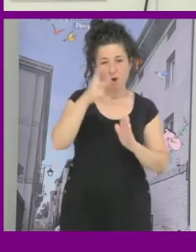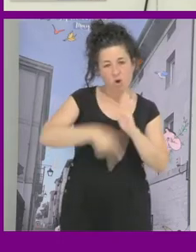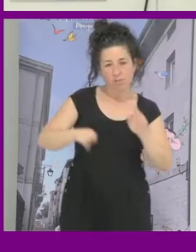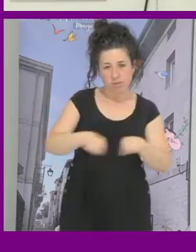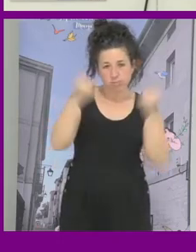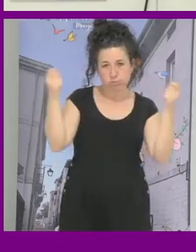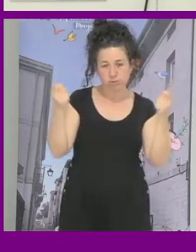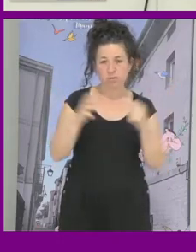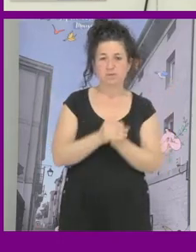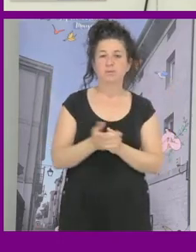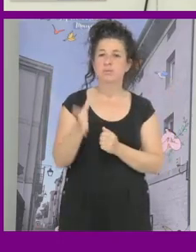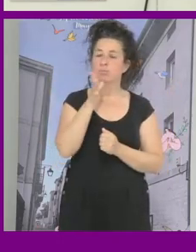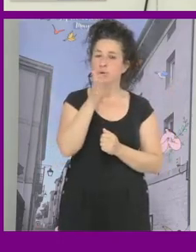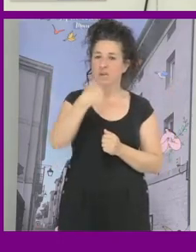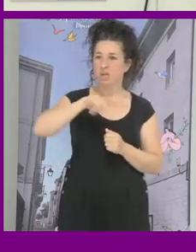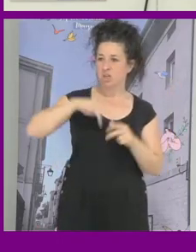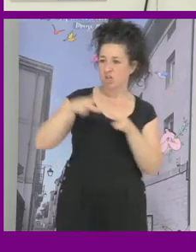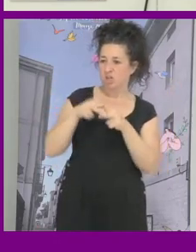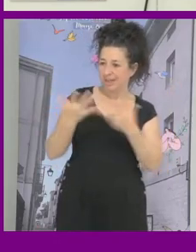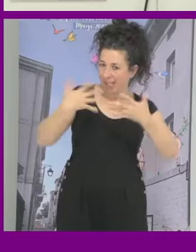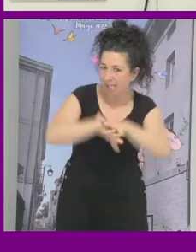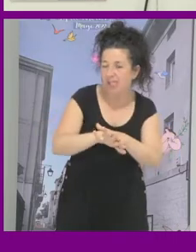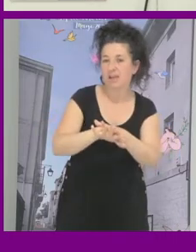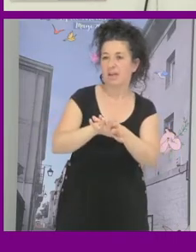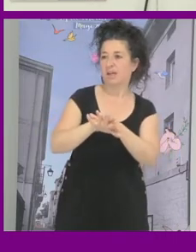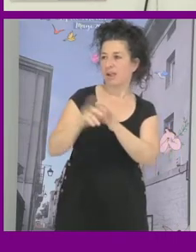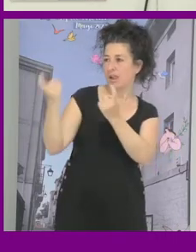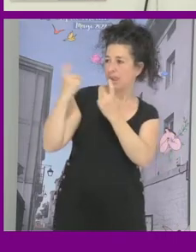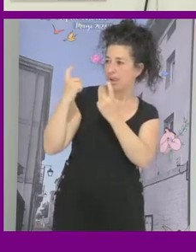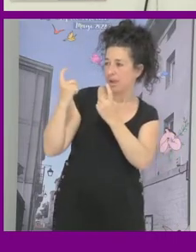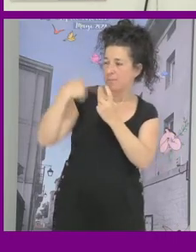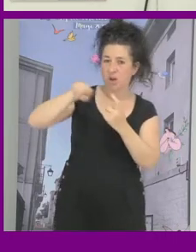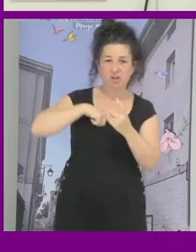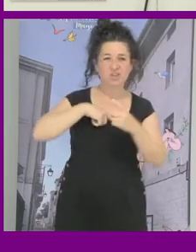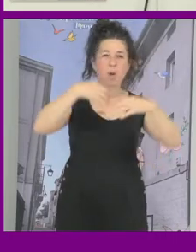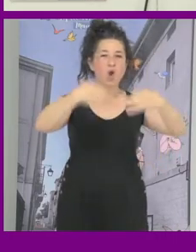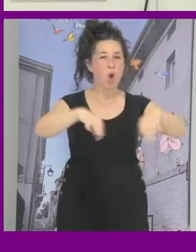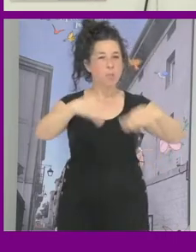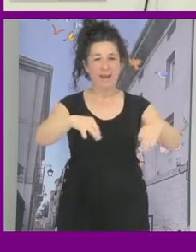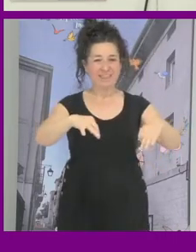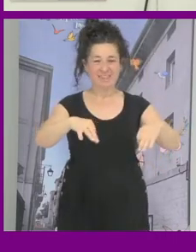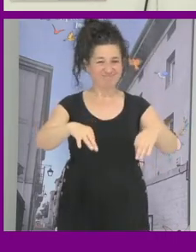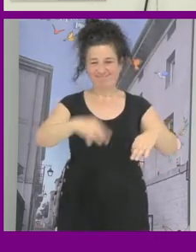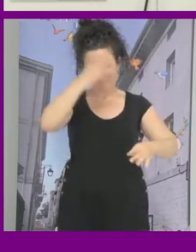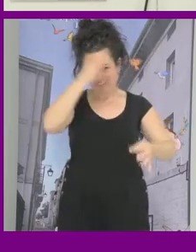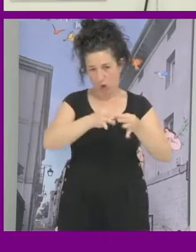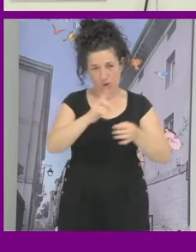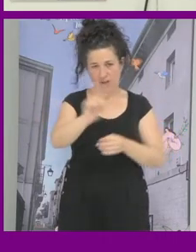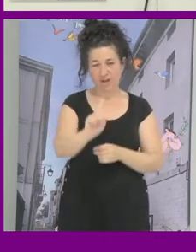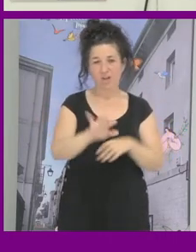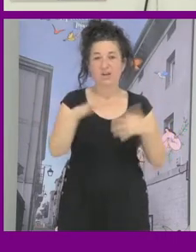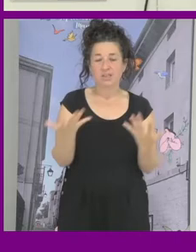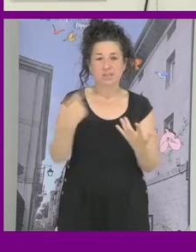gurasook. Baina guk normaltasun horrek ez dugu sinesten, bai? Normaltasun horretan eta